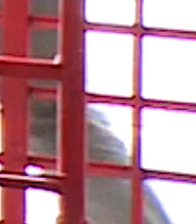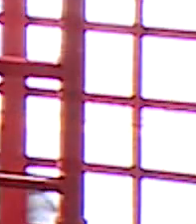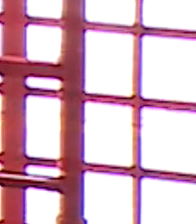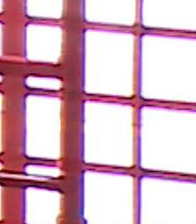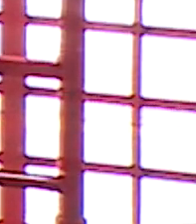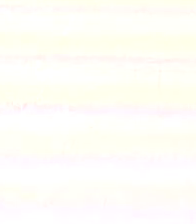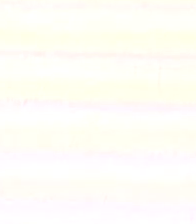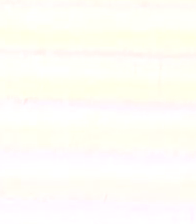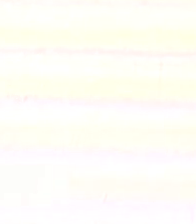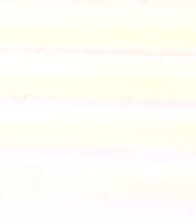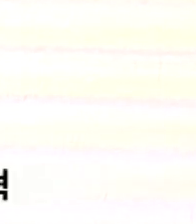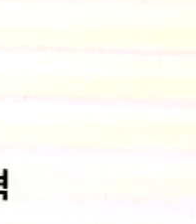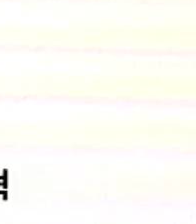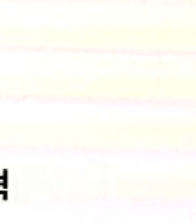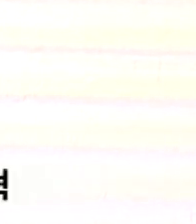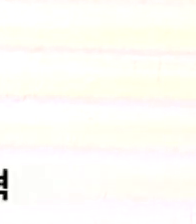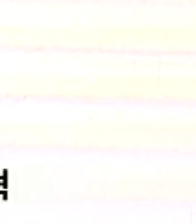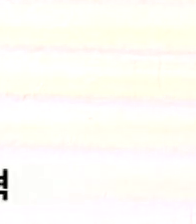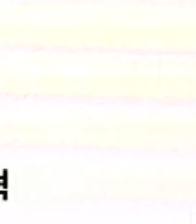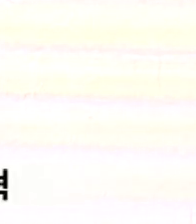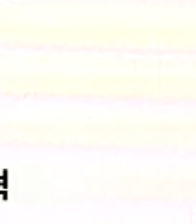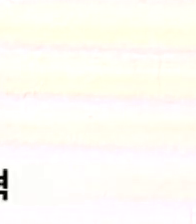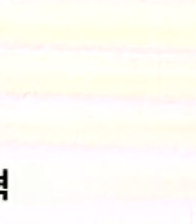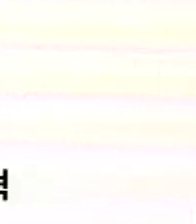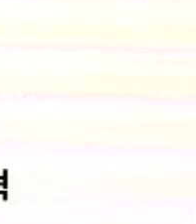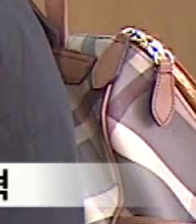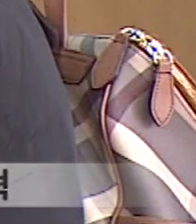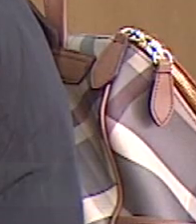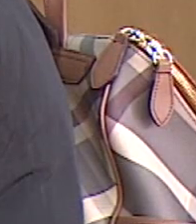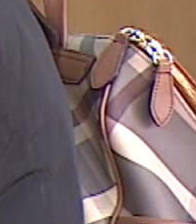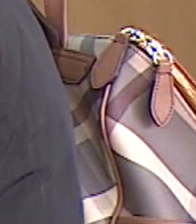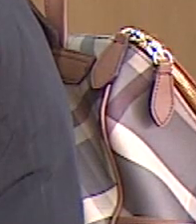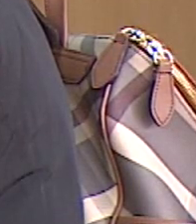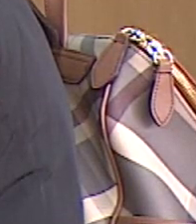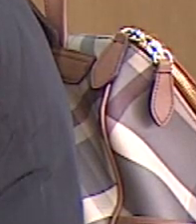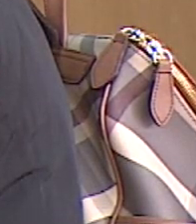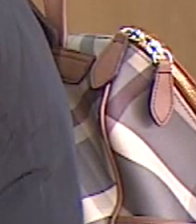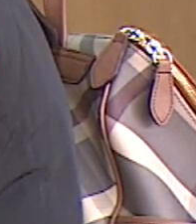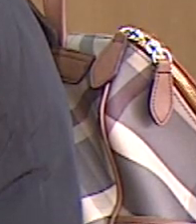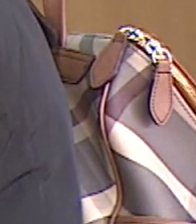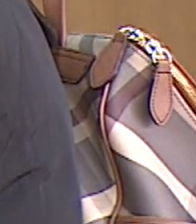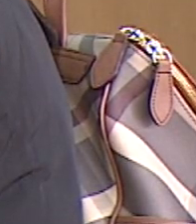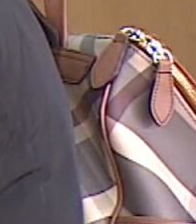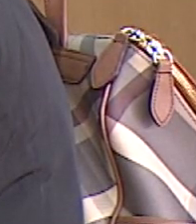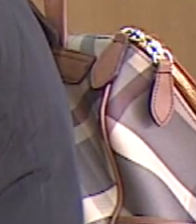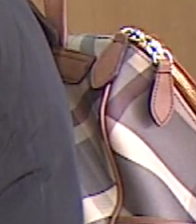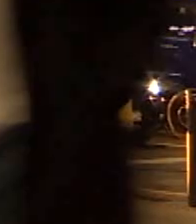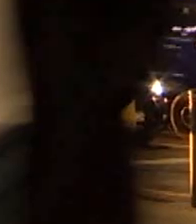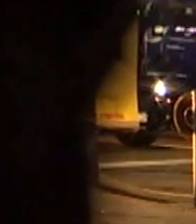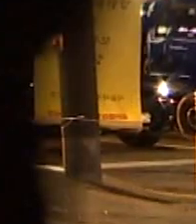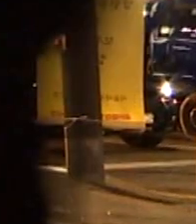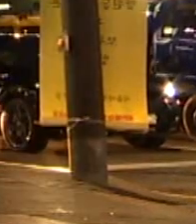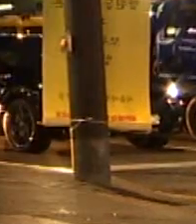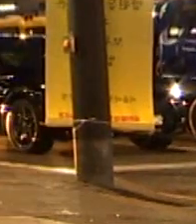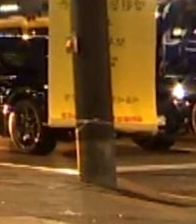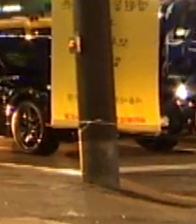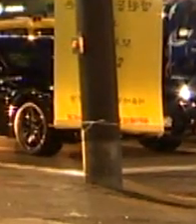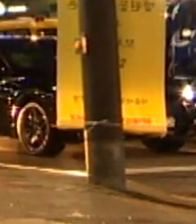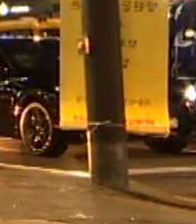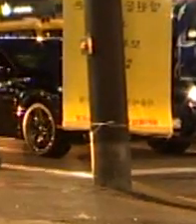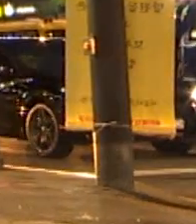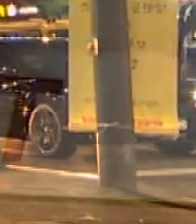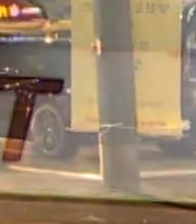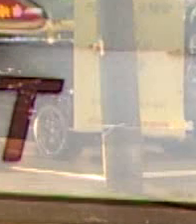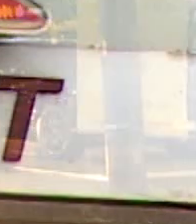예상되고 그에 앞서 동네의 상징이었던 우체국이 없어지는 상황에 주민들의 아쉬움은 커지고 있습니다. 딜라이브